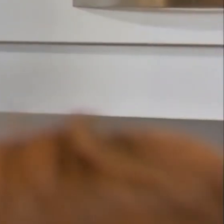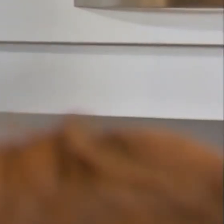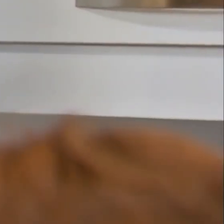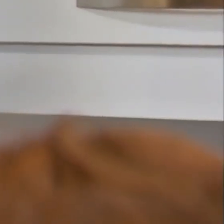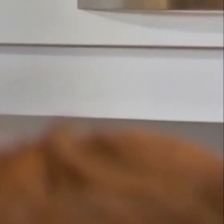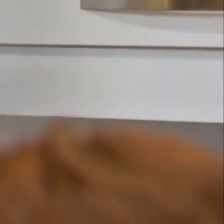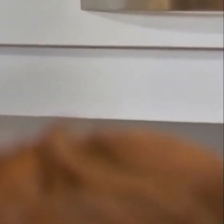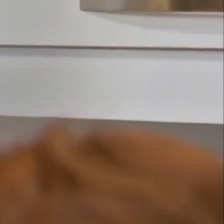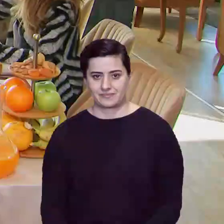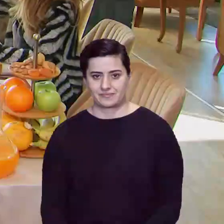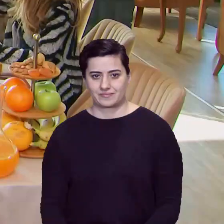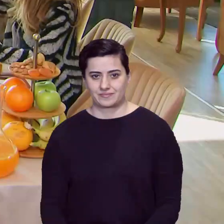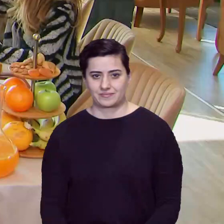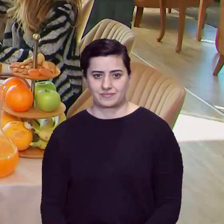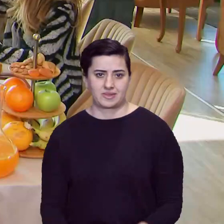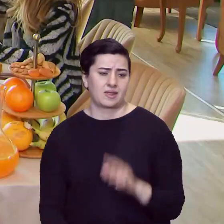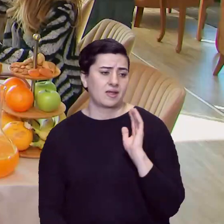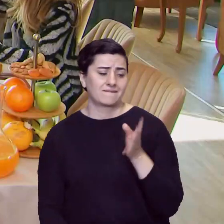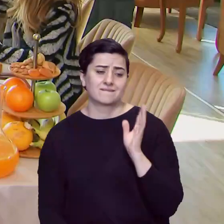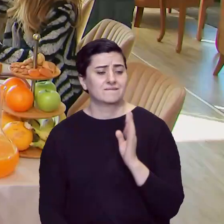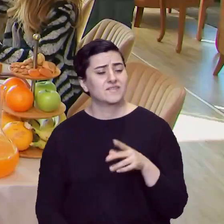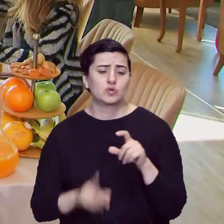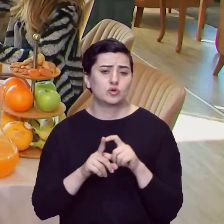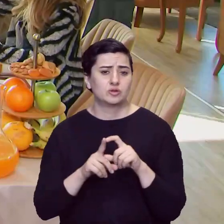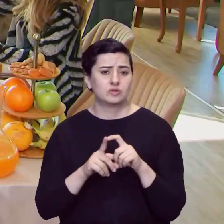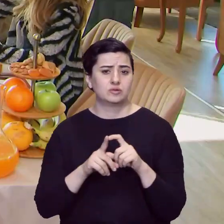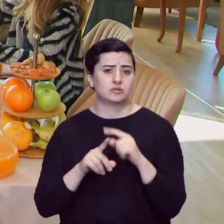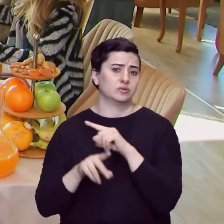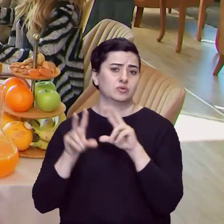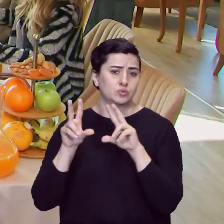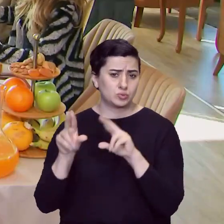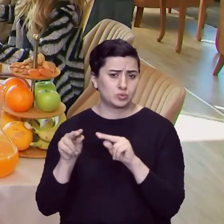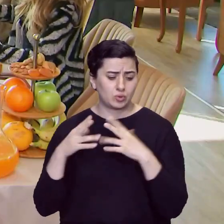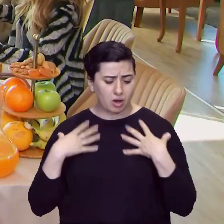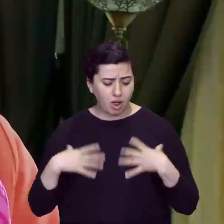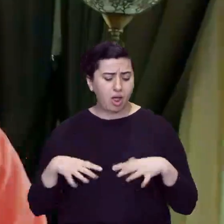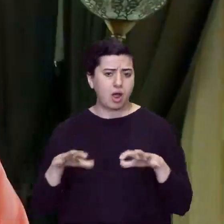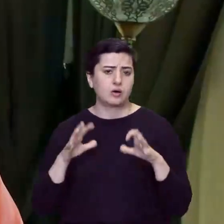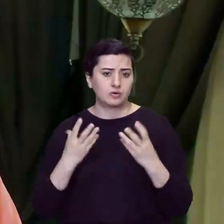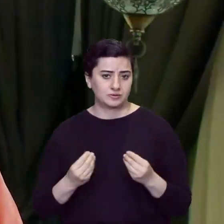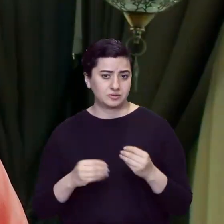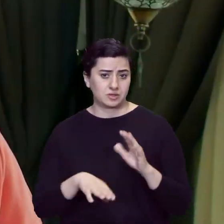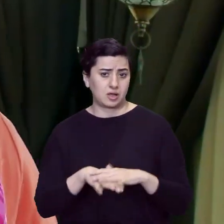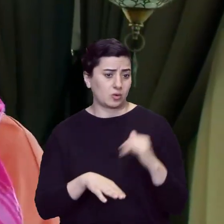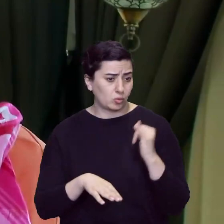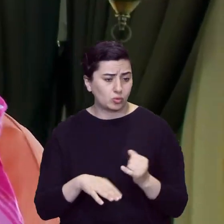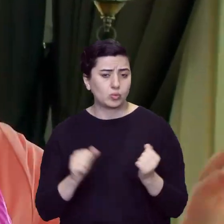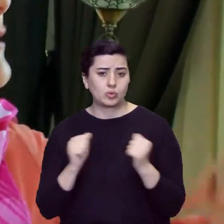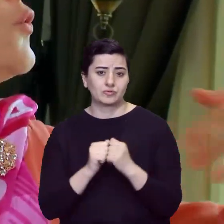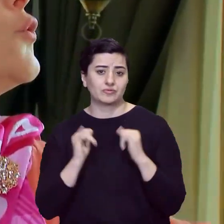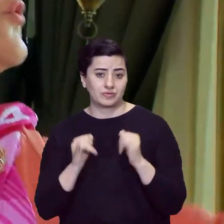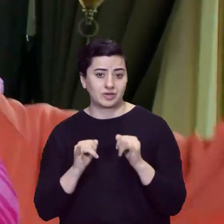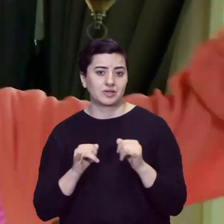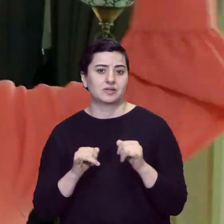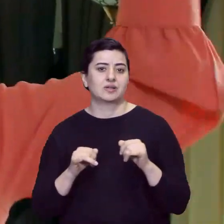Hediye Nazan'a baktı. Nazan gülümsüyor. Ay sormayın Dünür'üm. Kanepede yatınca her yağım tutulmuş. Ayak zaten kötü.